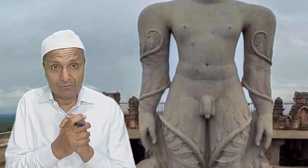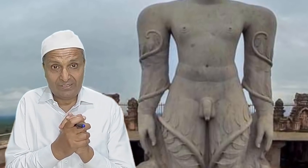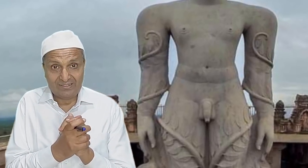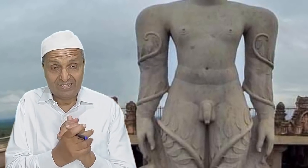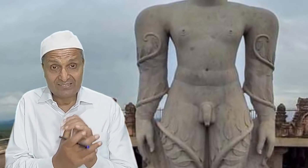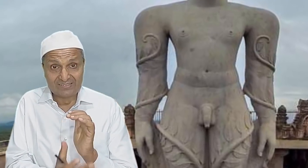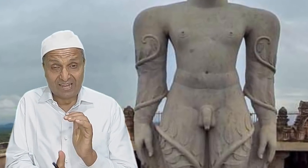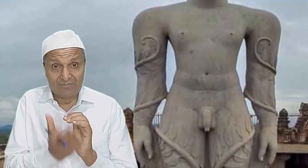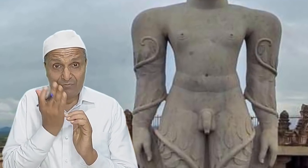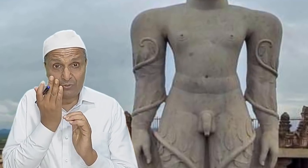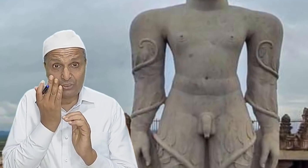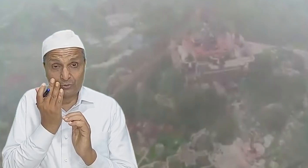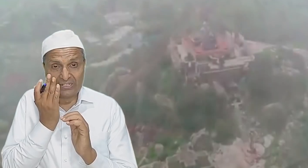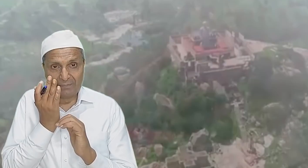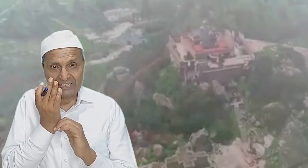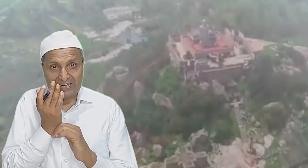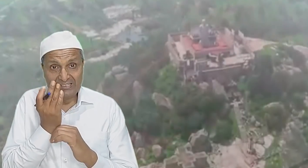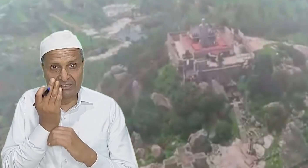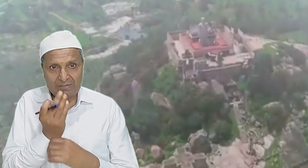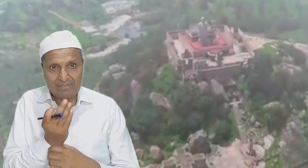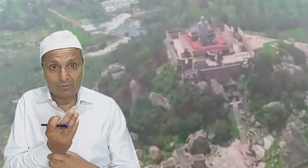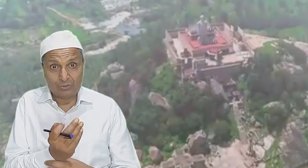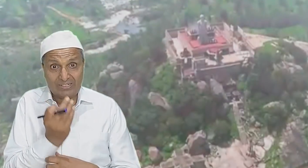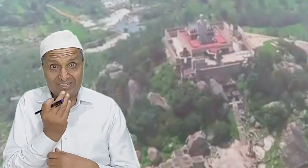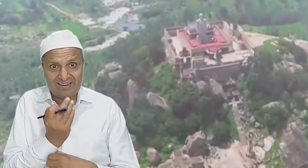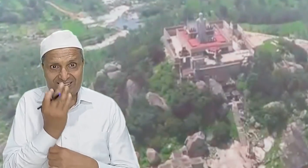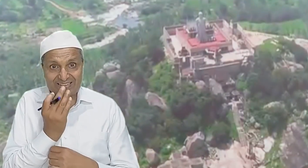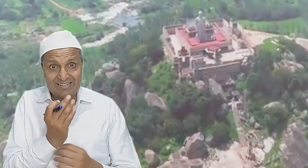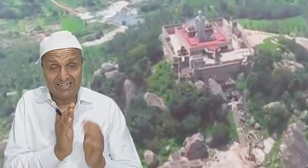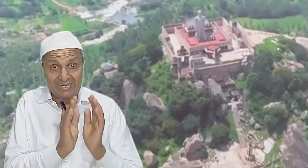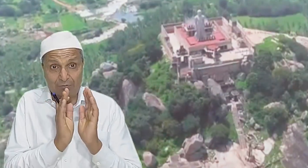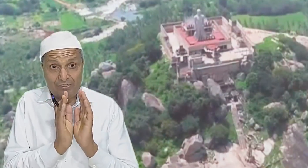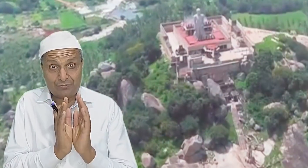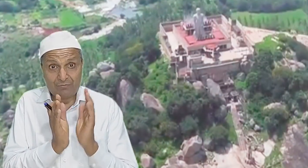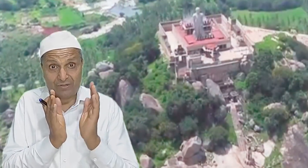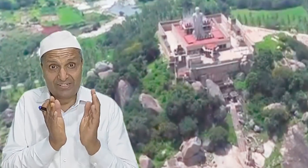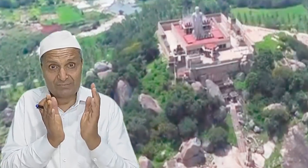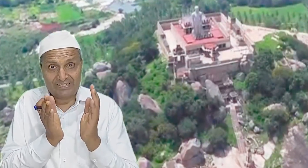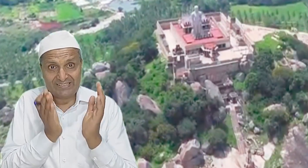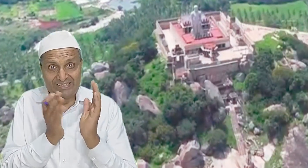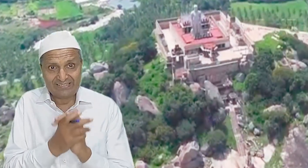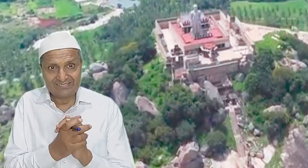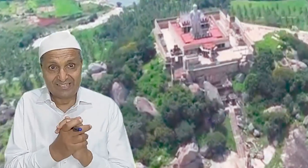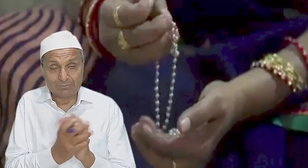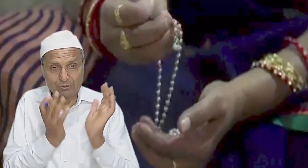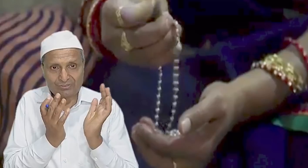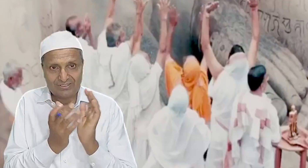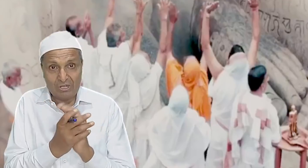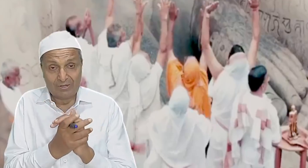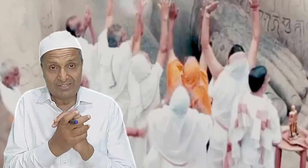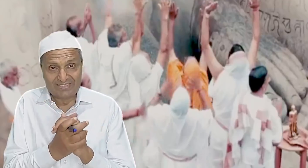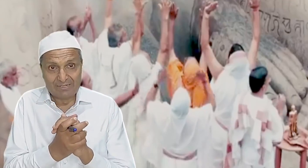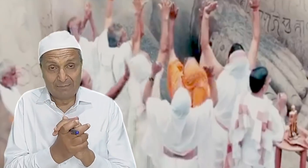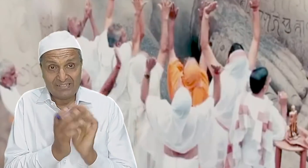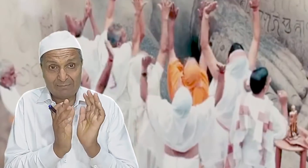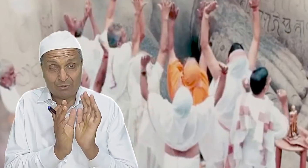भगवान बाहुबली का, 57 फुट ऊंची उतंग प्रतिका श्रवण बेलगोल, जो इतिहास के अंदर नहीं विश्व के वंडर्स में गिनी जाती है, अद्भुत।